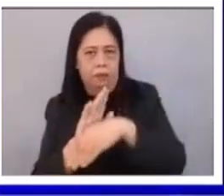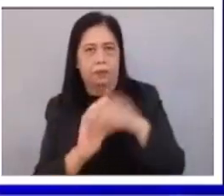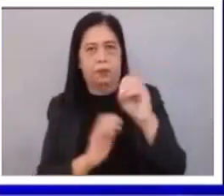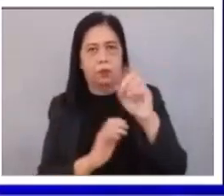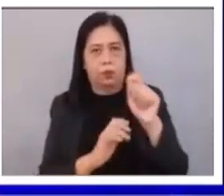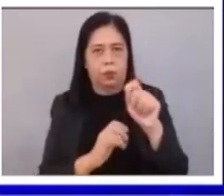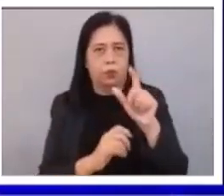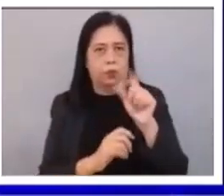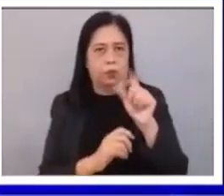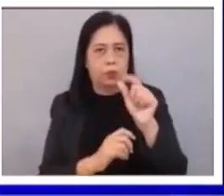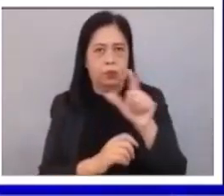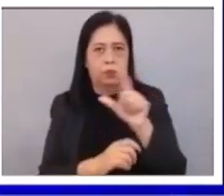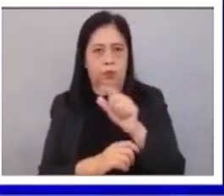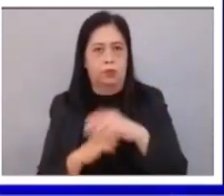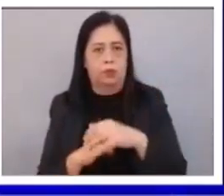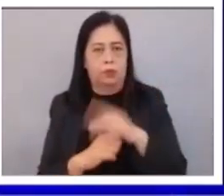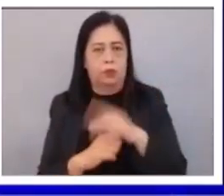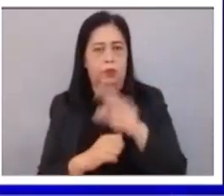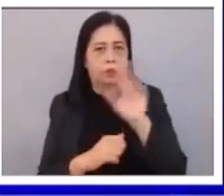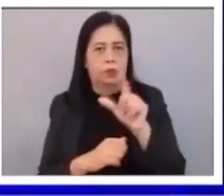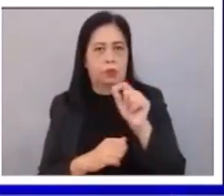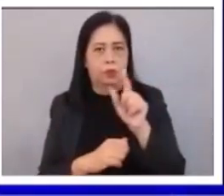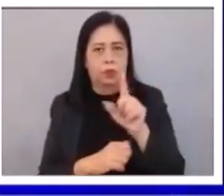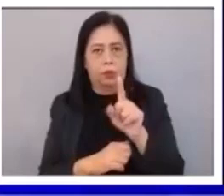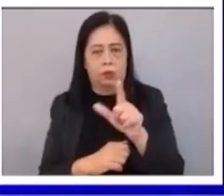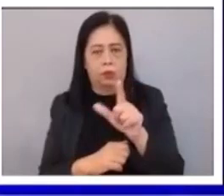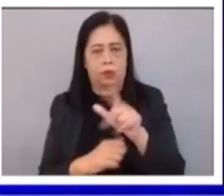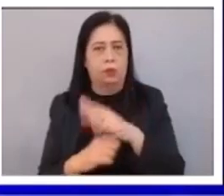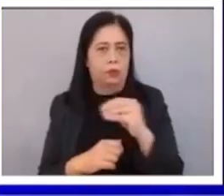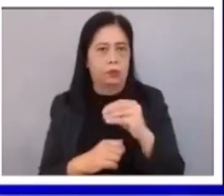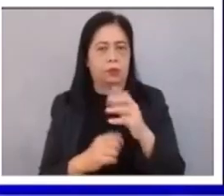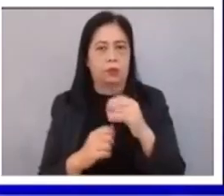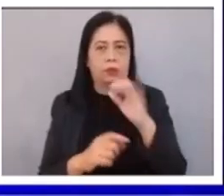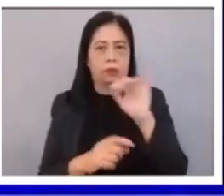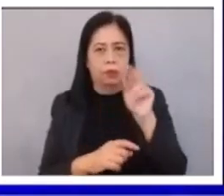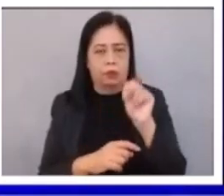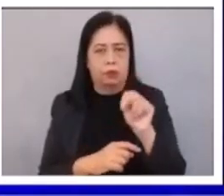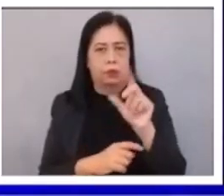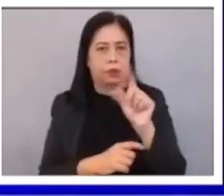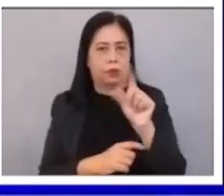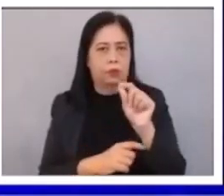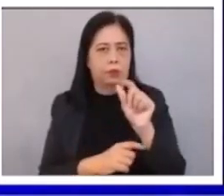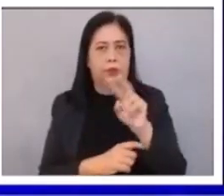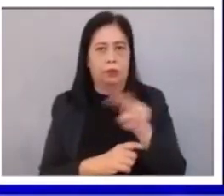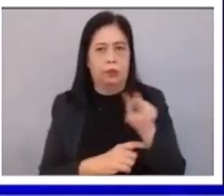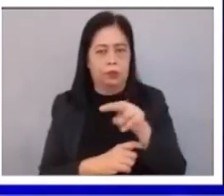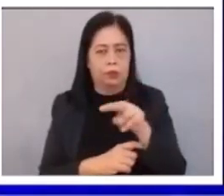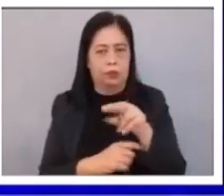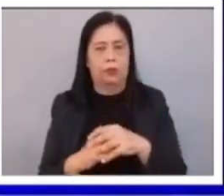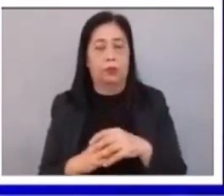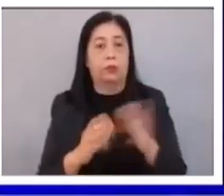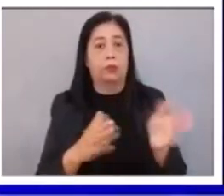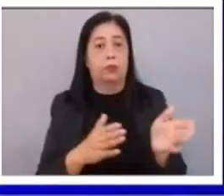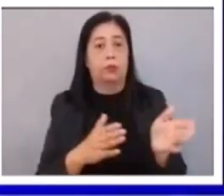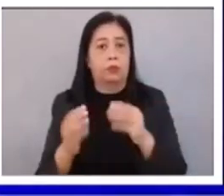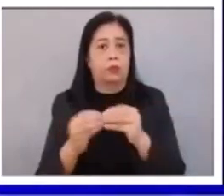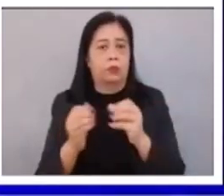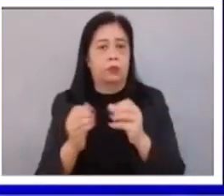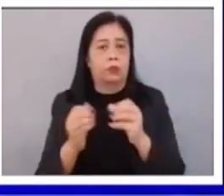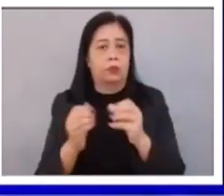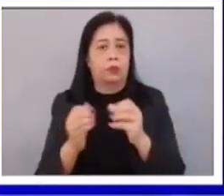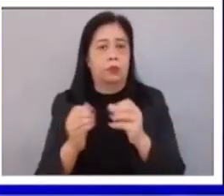2020, Hulyo 2021 at Enero 2022. Samantala, ang pinakamataas na labor